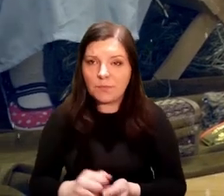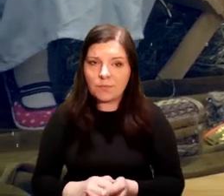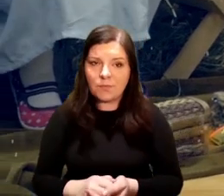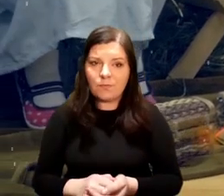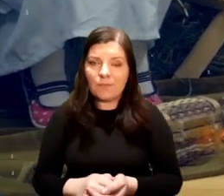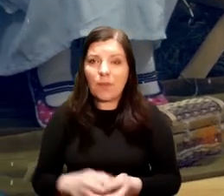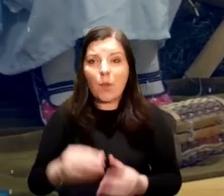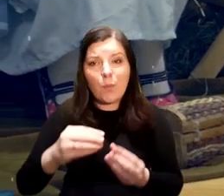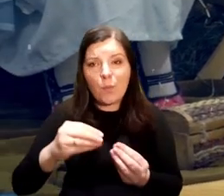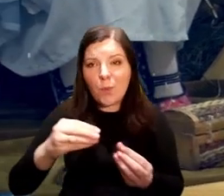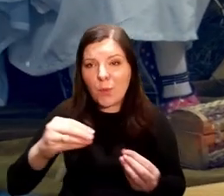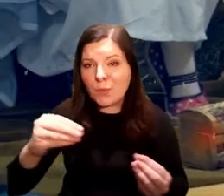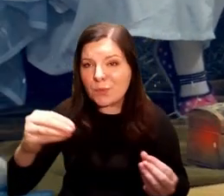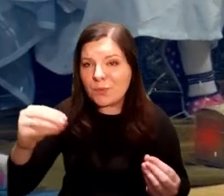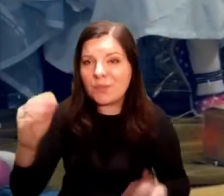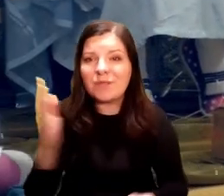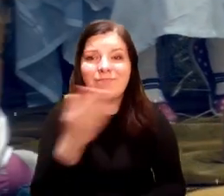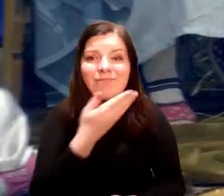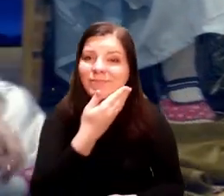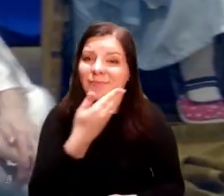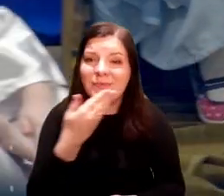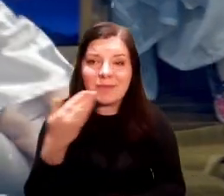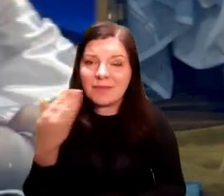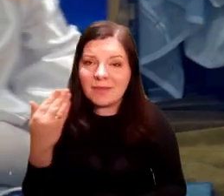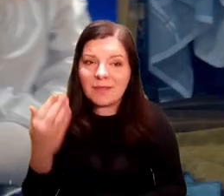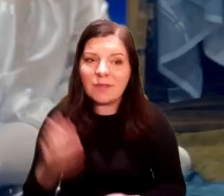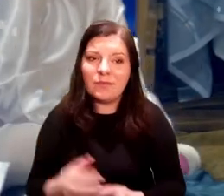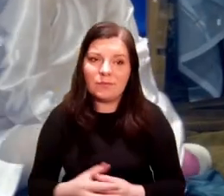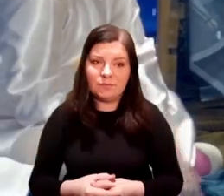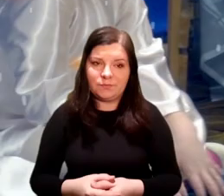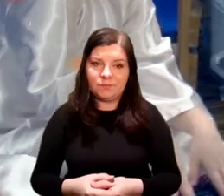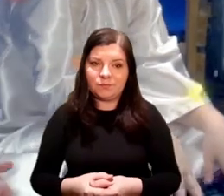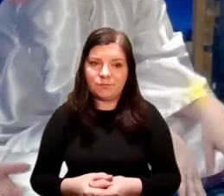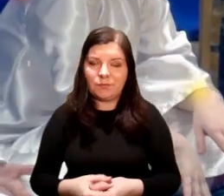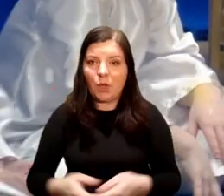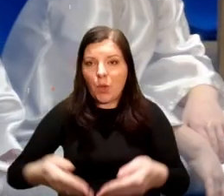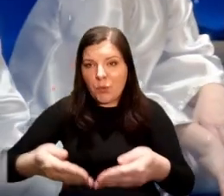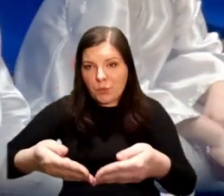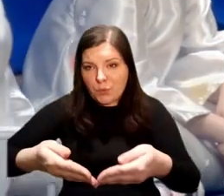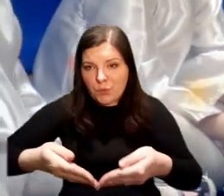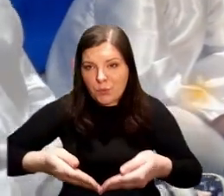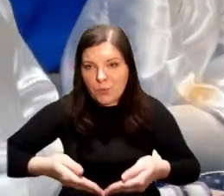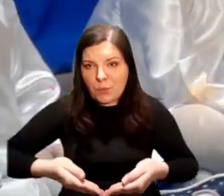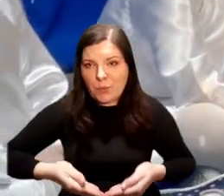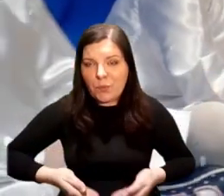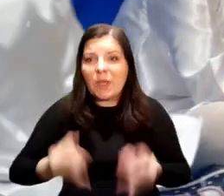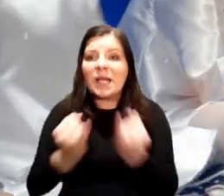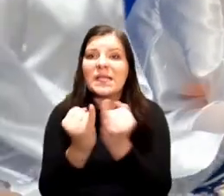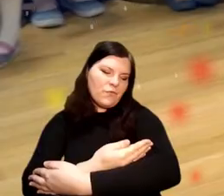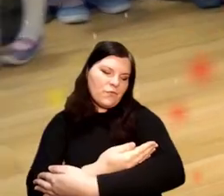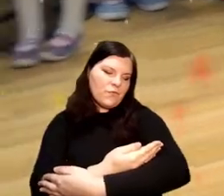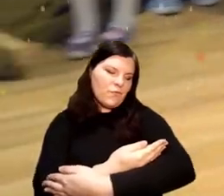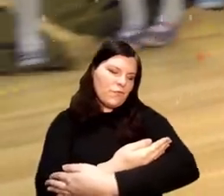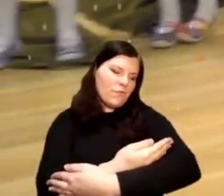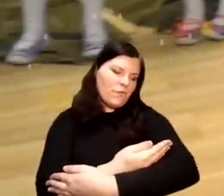świąteczną dla każdego, kto będzie miał ochotę to obejrzeć. I kto będzie miał ochotę właśnie z tym takim początkiem wejść radośnie w święta Bożego